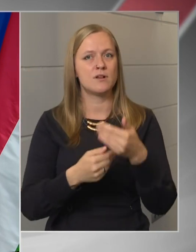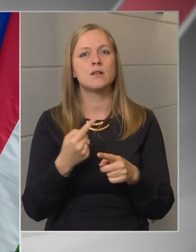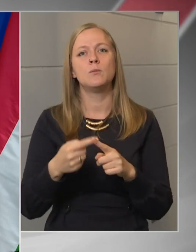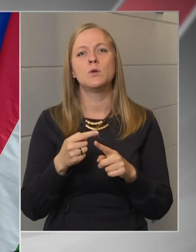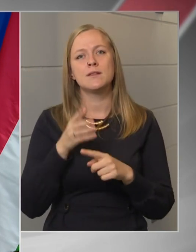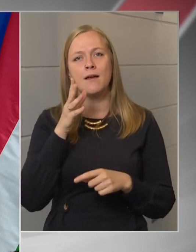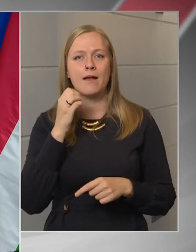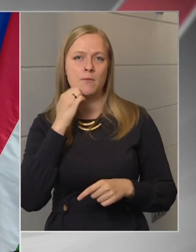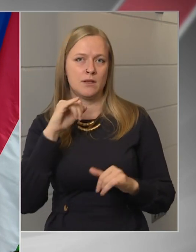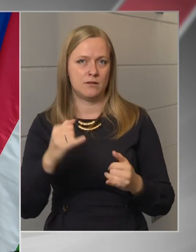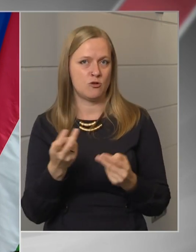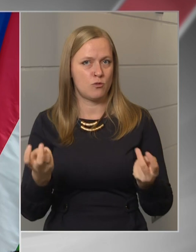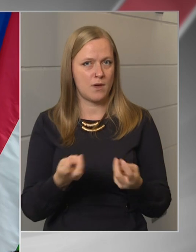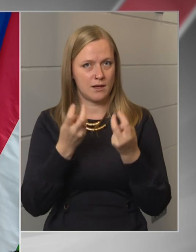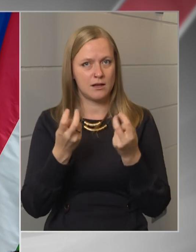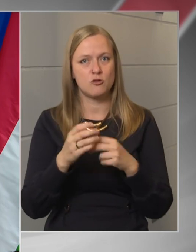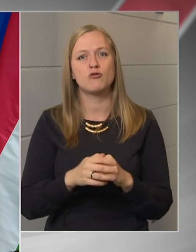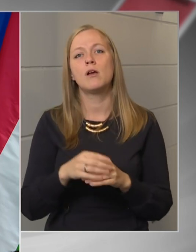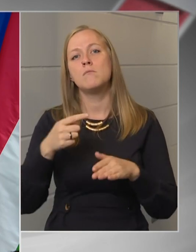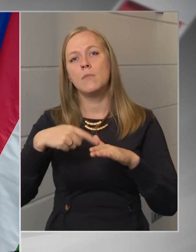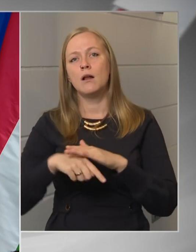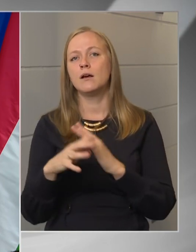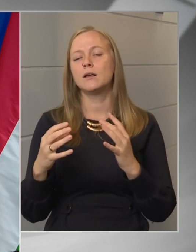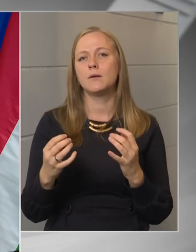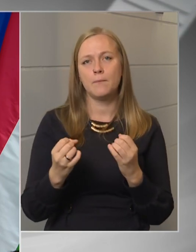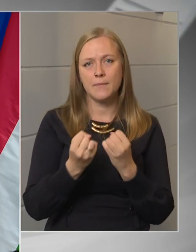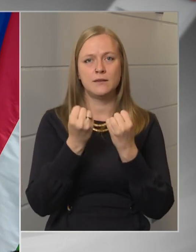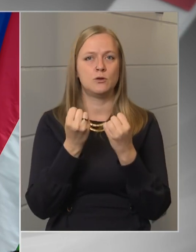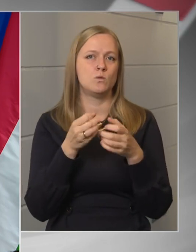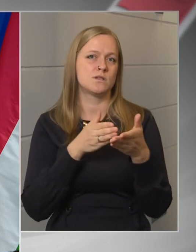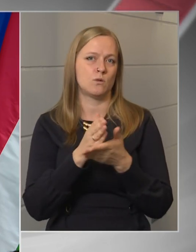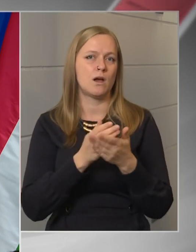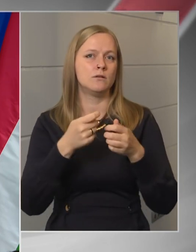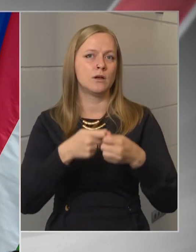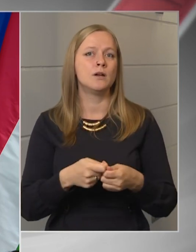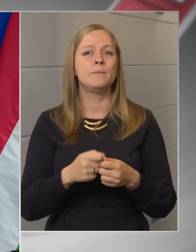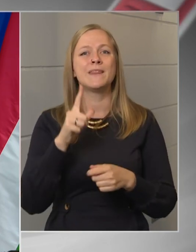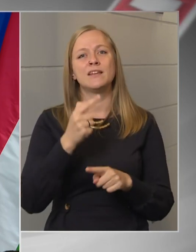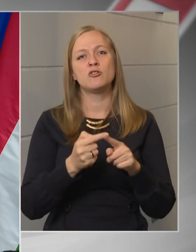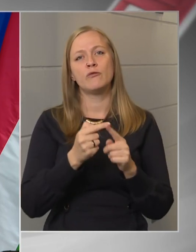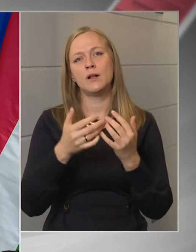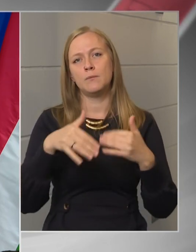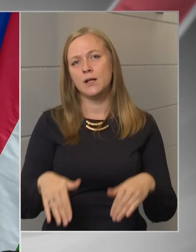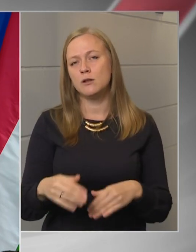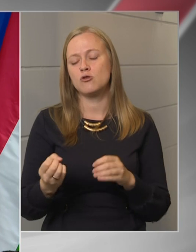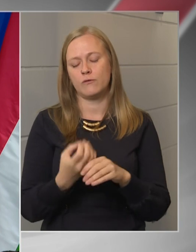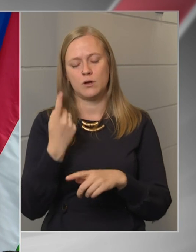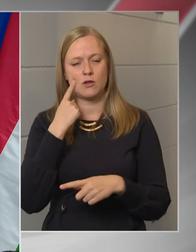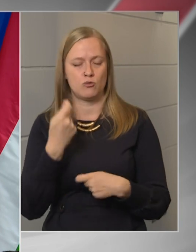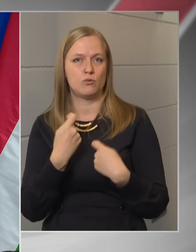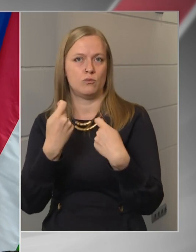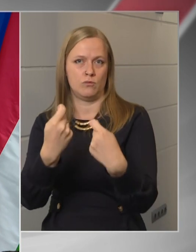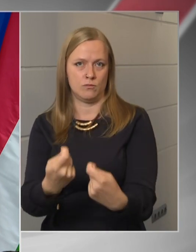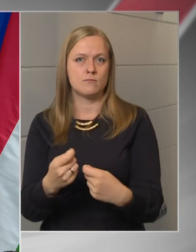KKM-et is megkeresték a Magyar Barlangi Mentőszolgálat tagjai. Ők 2,5 millió forintos forrást kértek arra, hogy tudják ezt a